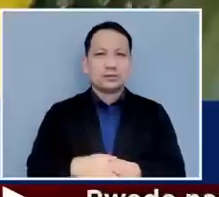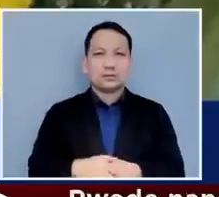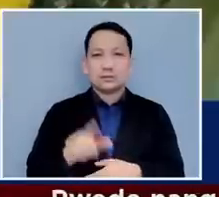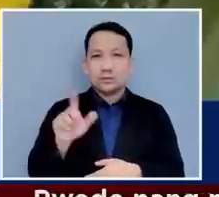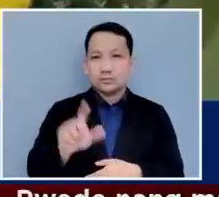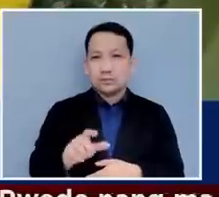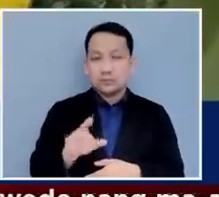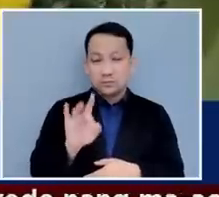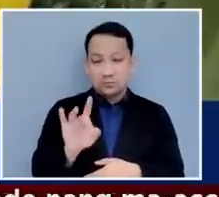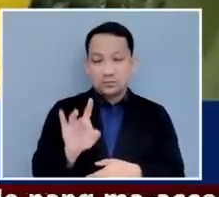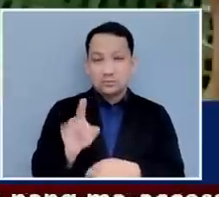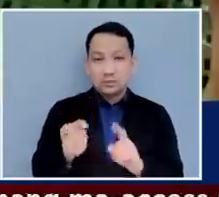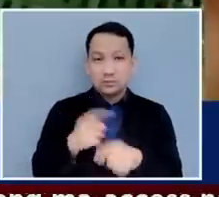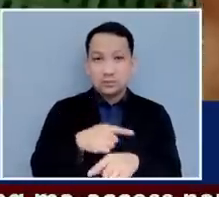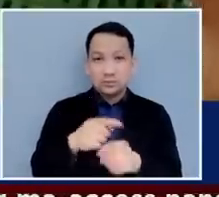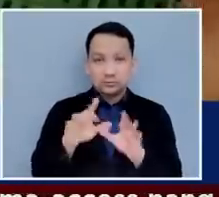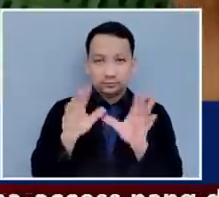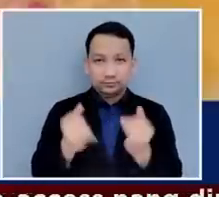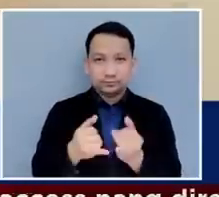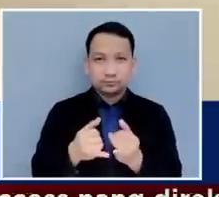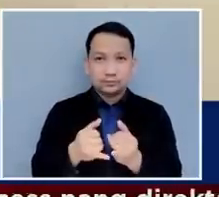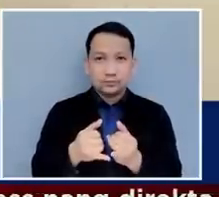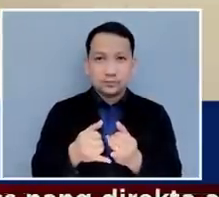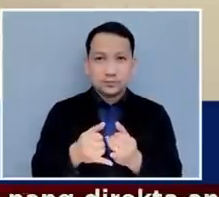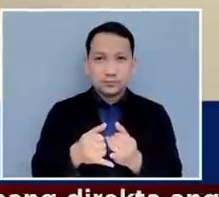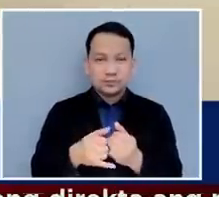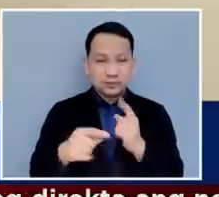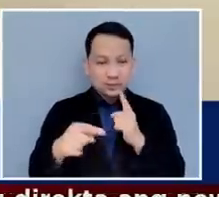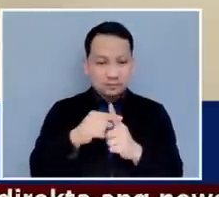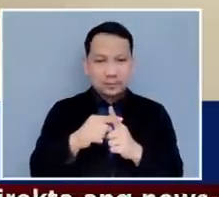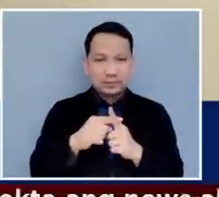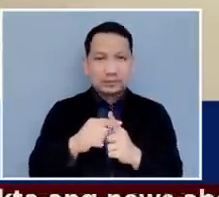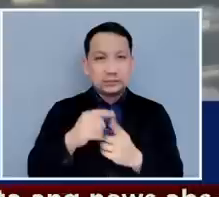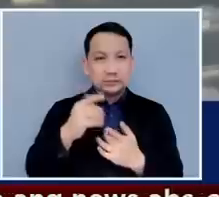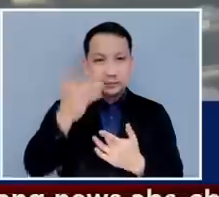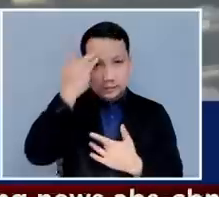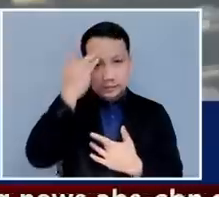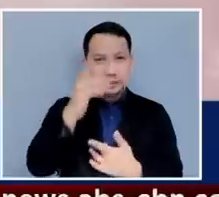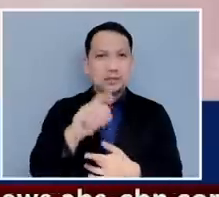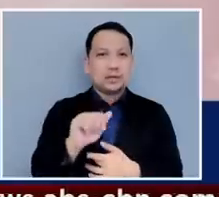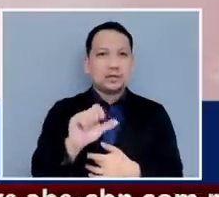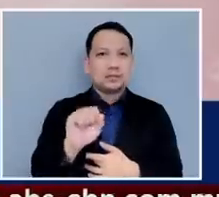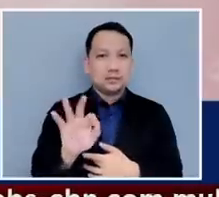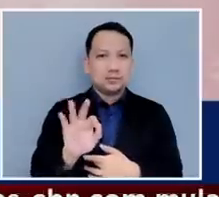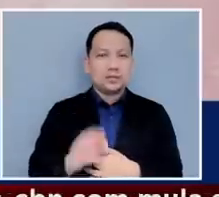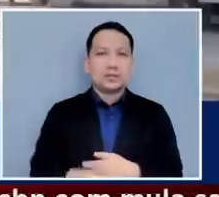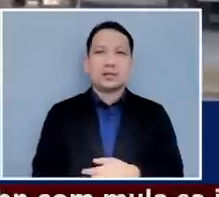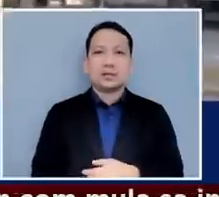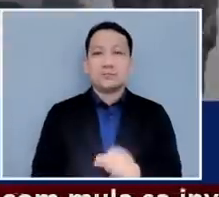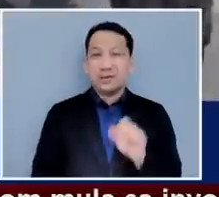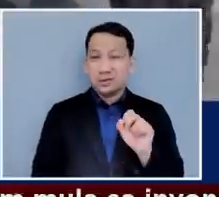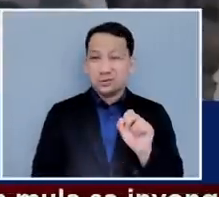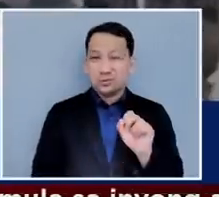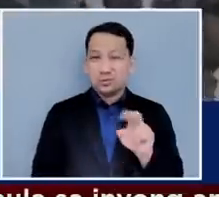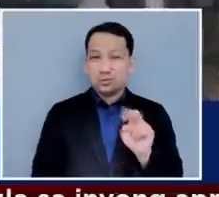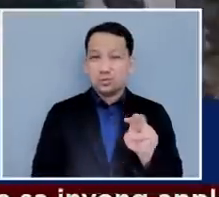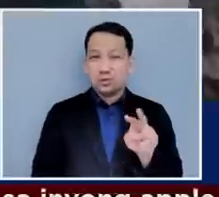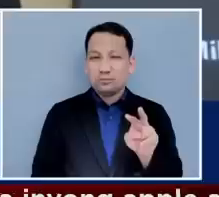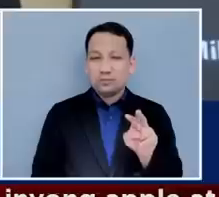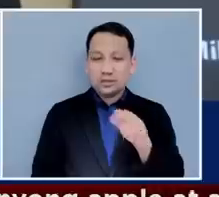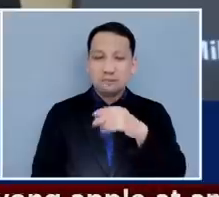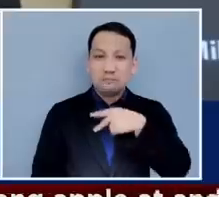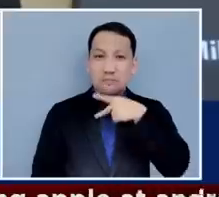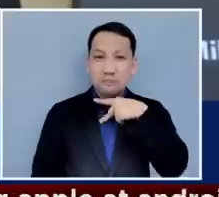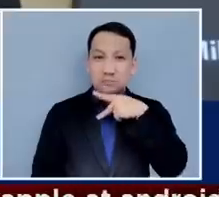sample galing sa isang barangay sa lungsod ang nagpositibo sa ASF. May 12 baboy ng kinatay. Tuloy din